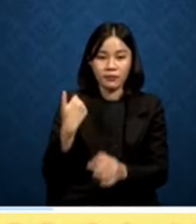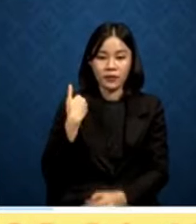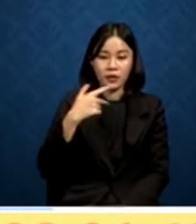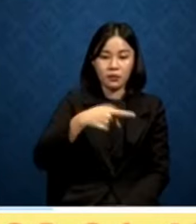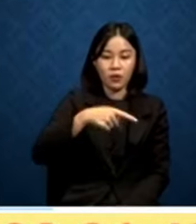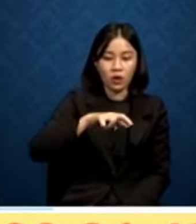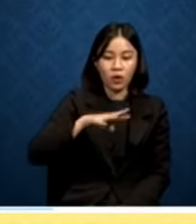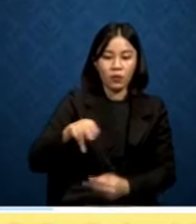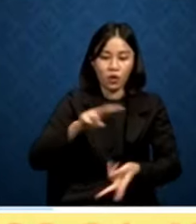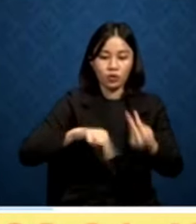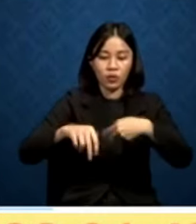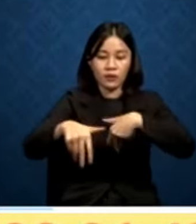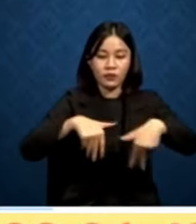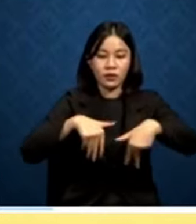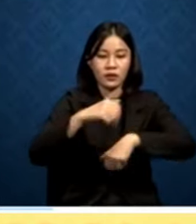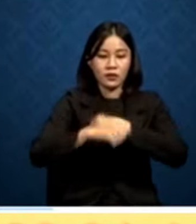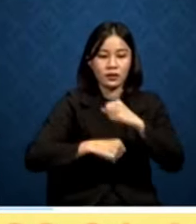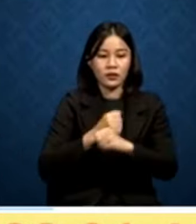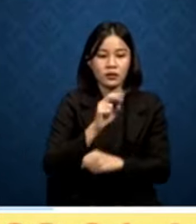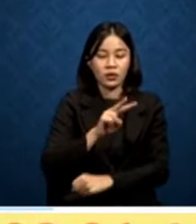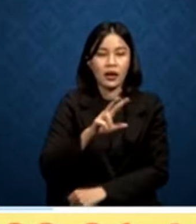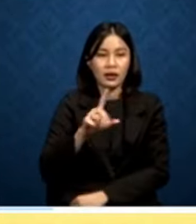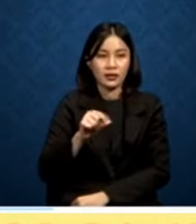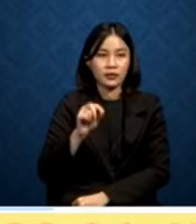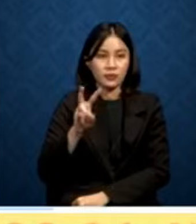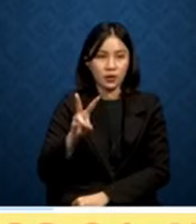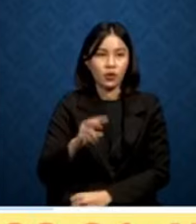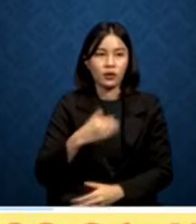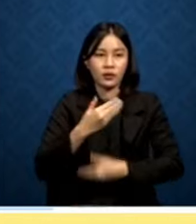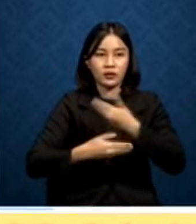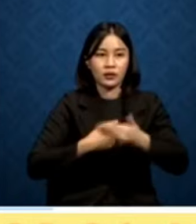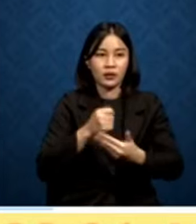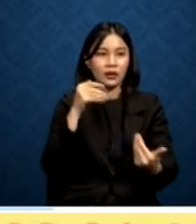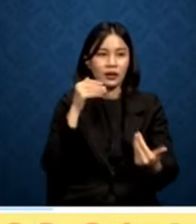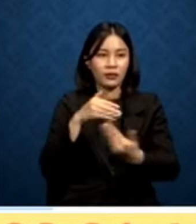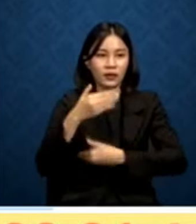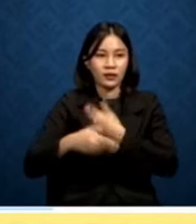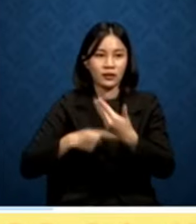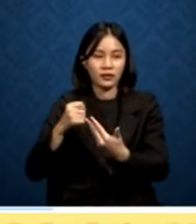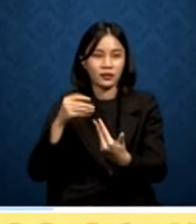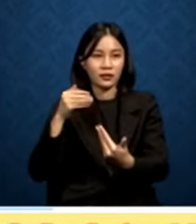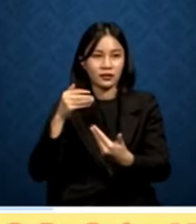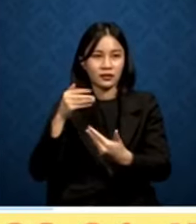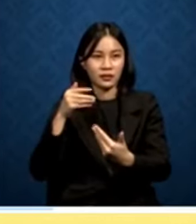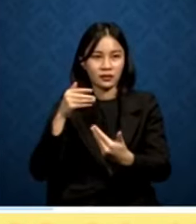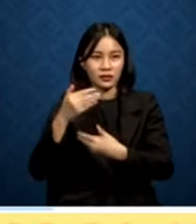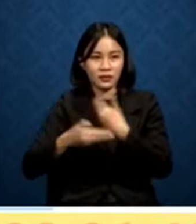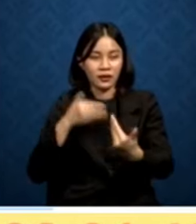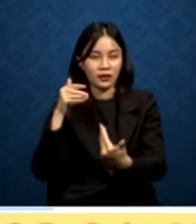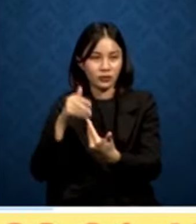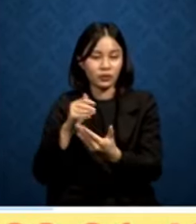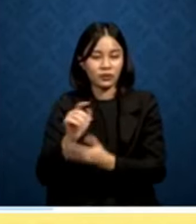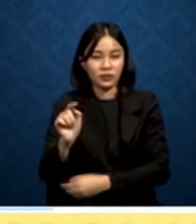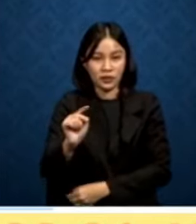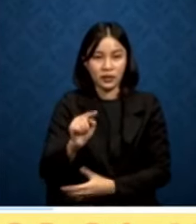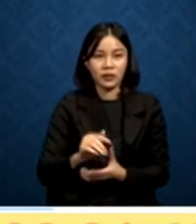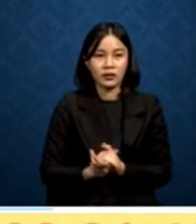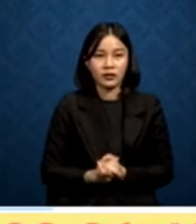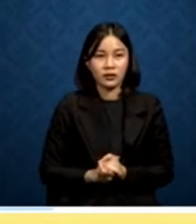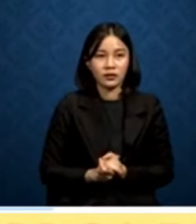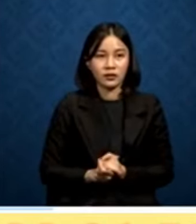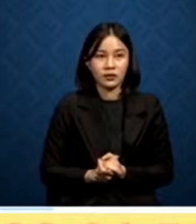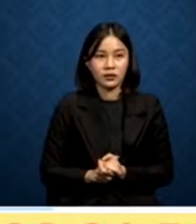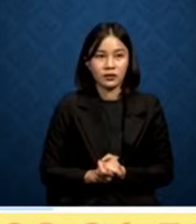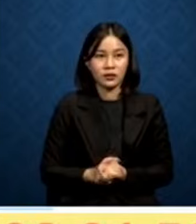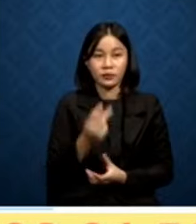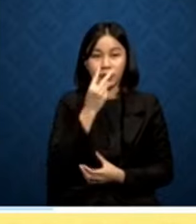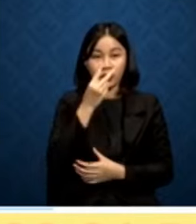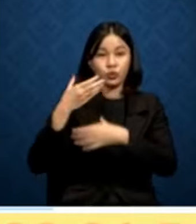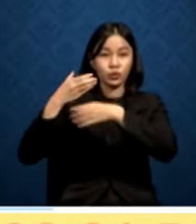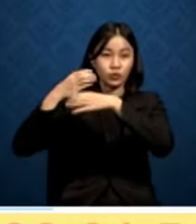ไป